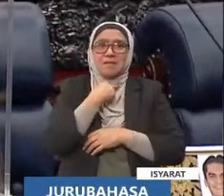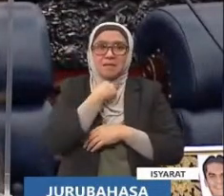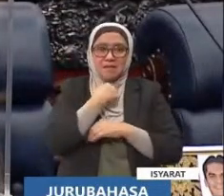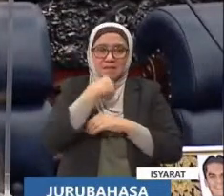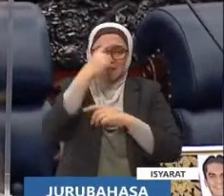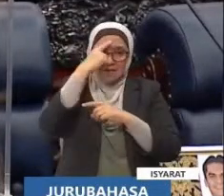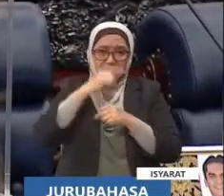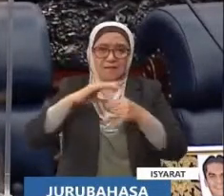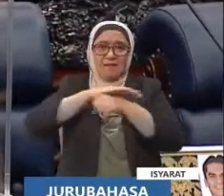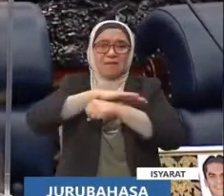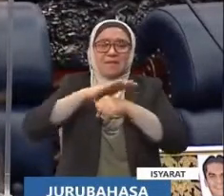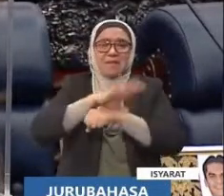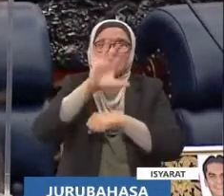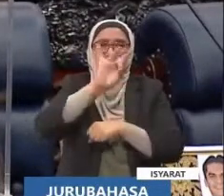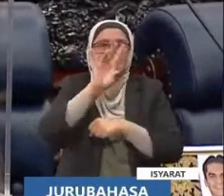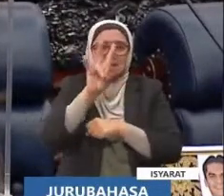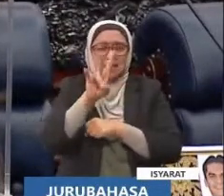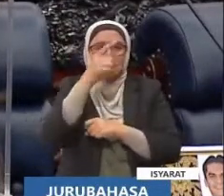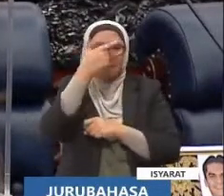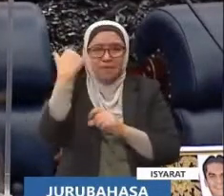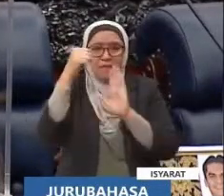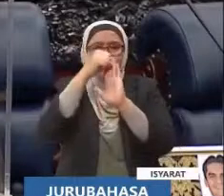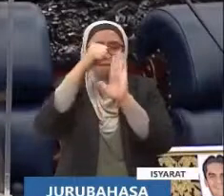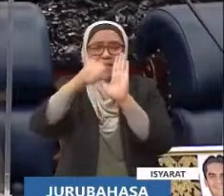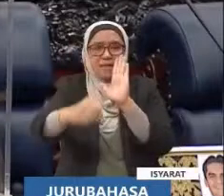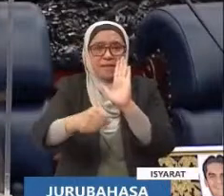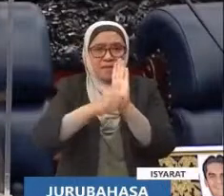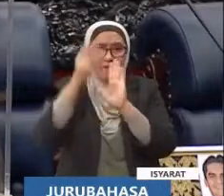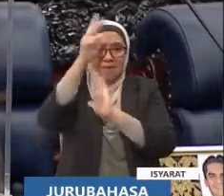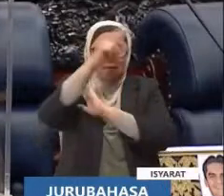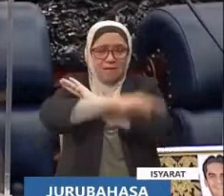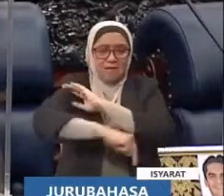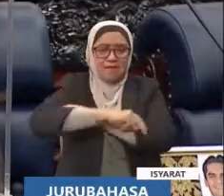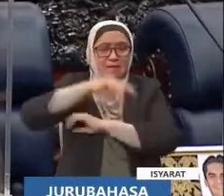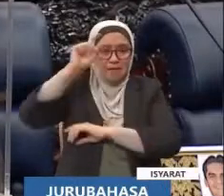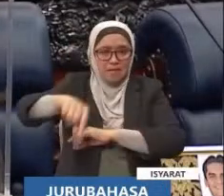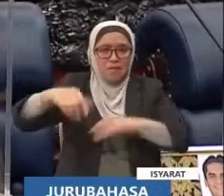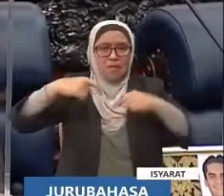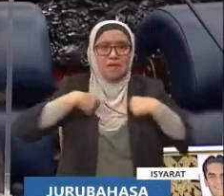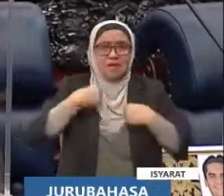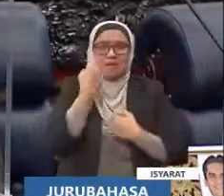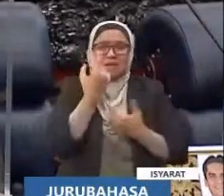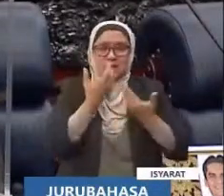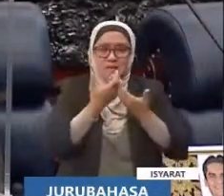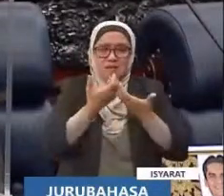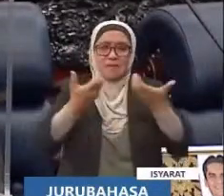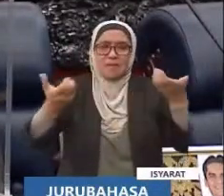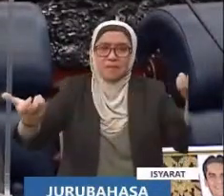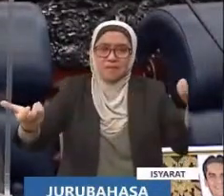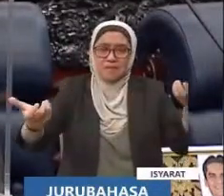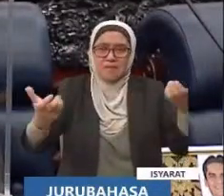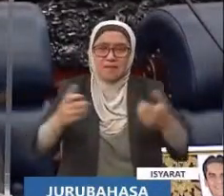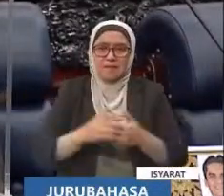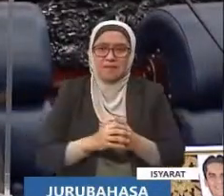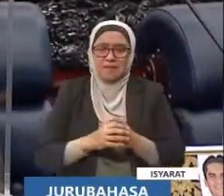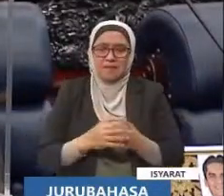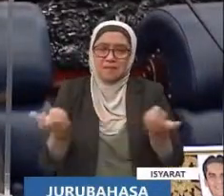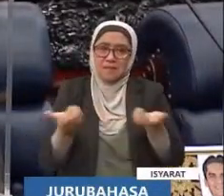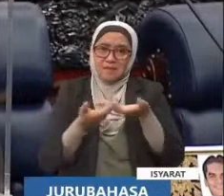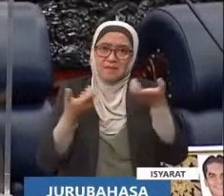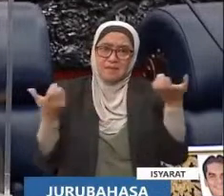syarat yang dihasilkan oleh kerajaan Negeri Allah Halo Benu ad1share Triset dimana Prancis vs singa